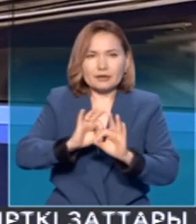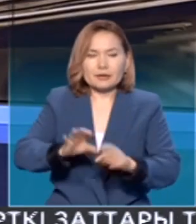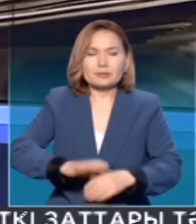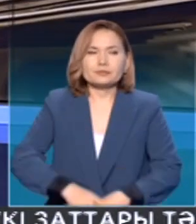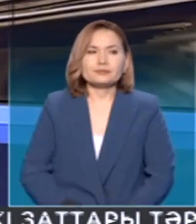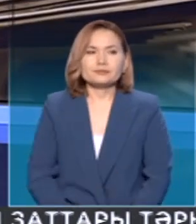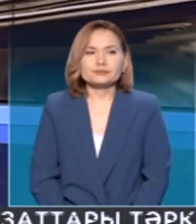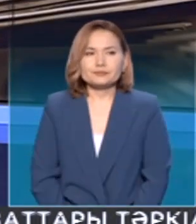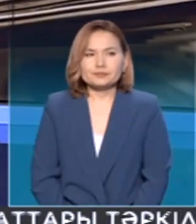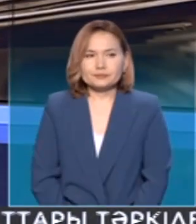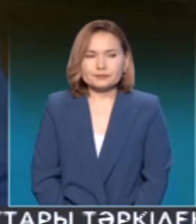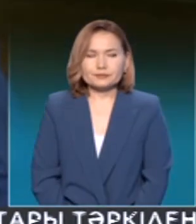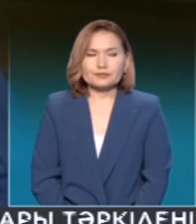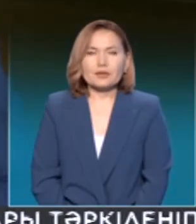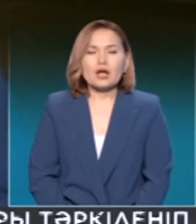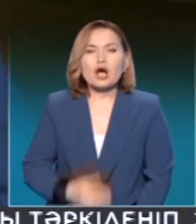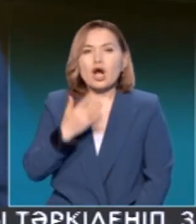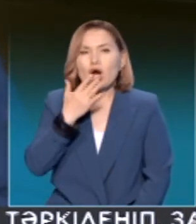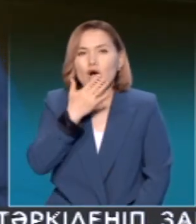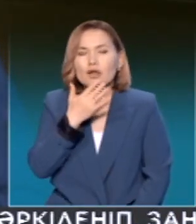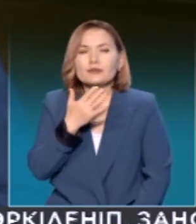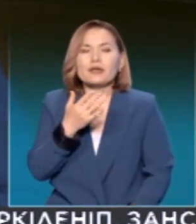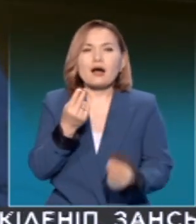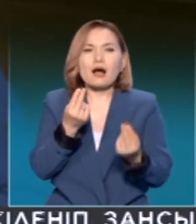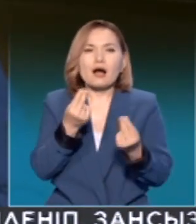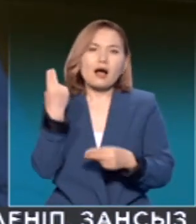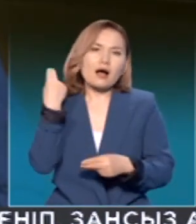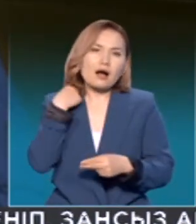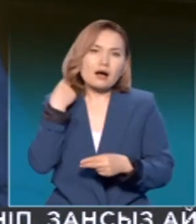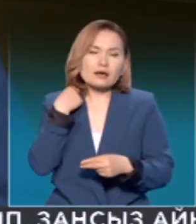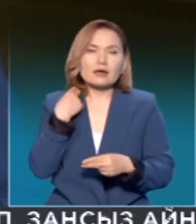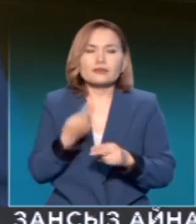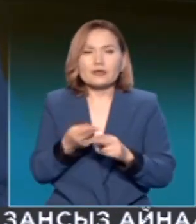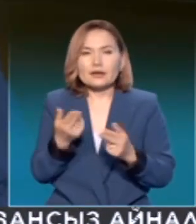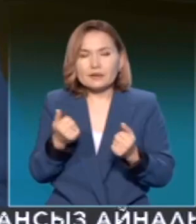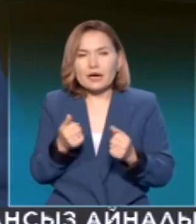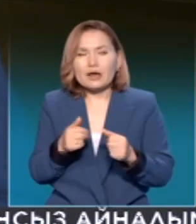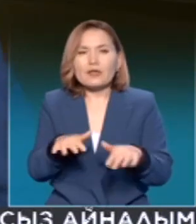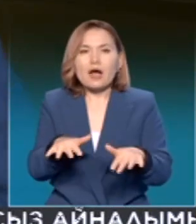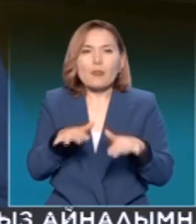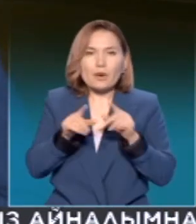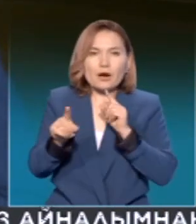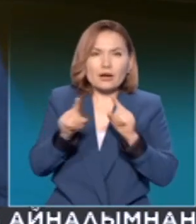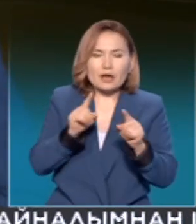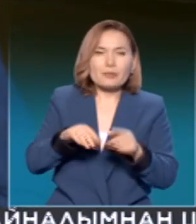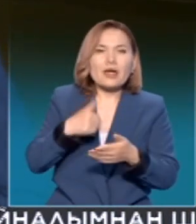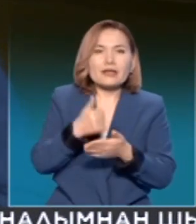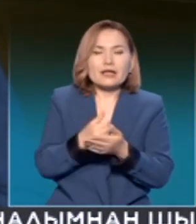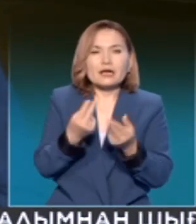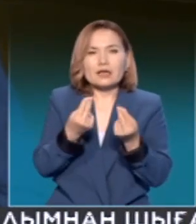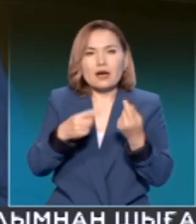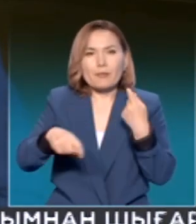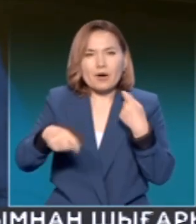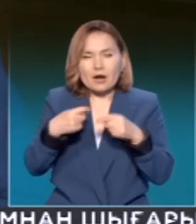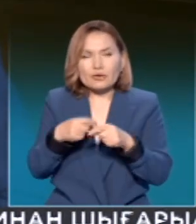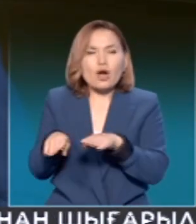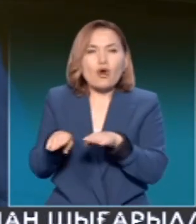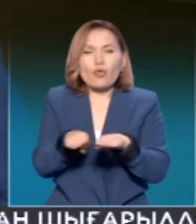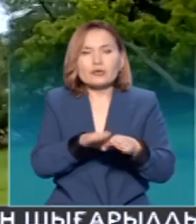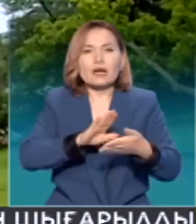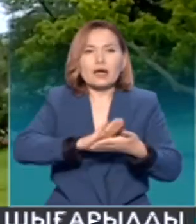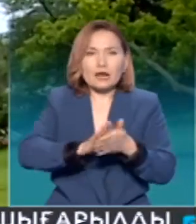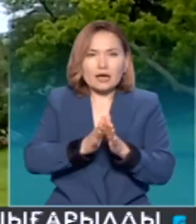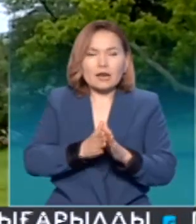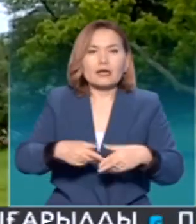айтсын. Ұлттық қарыз шегіне қатысты қызу тартысқа түскен екі жақ бірнеше ай дегенде негізгі бюджет шығыстары бойынша ортақ келісімге